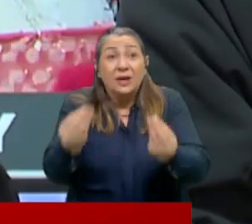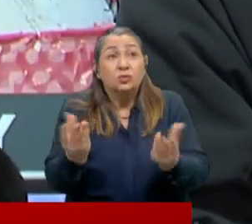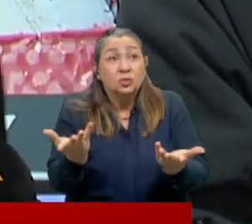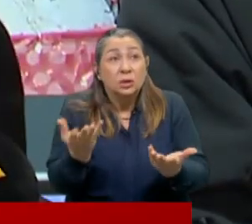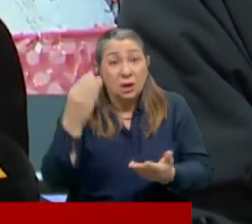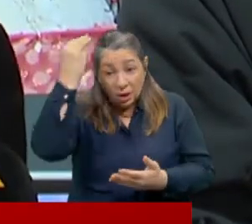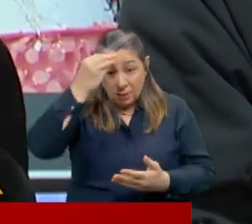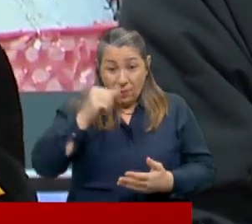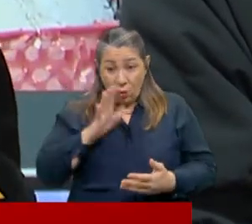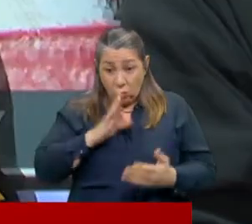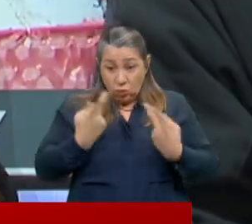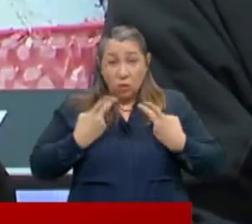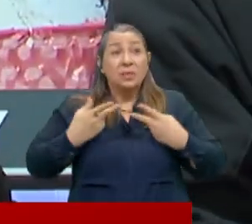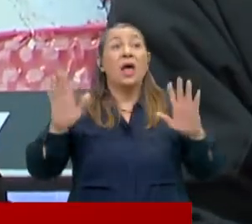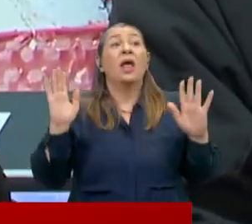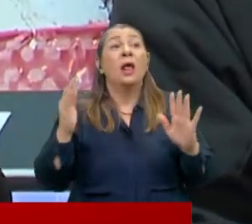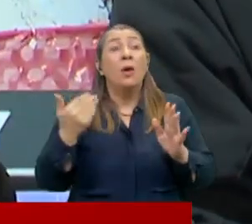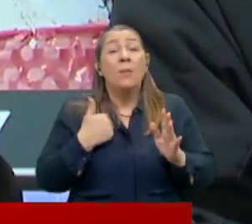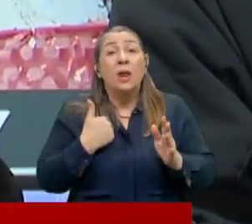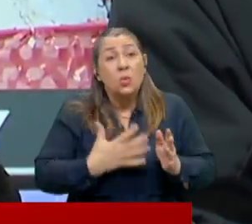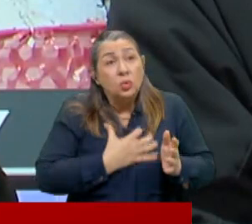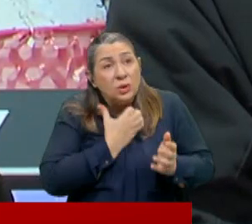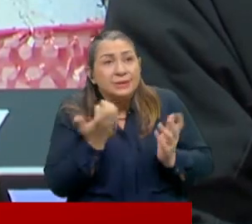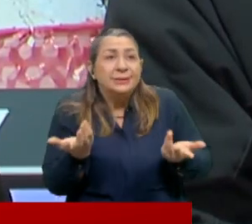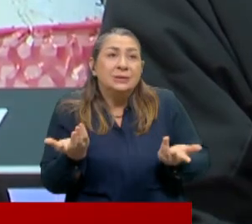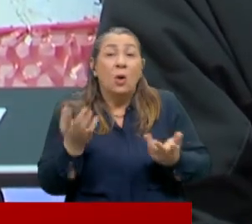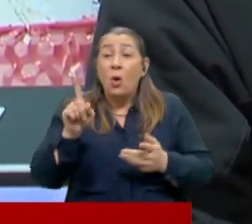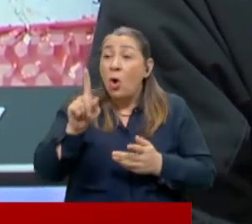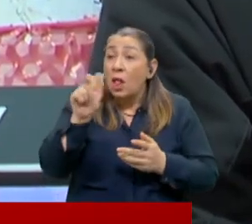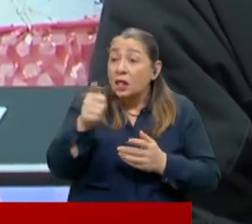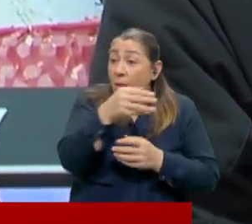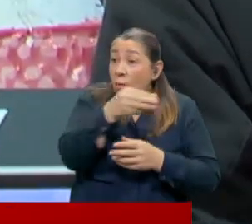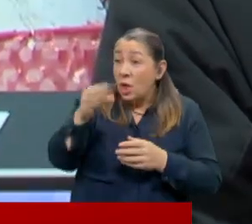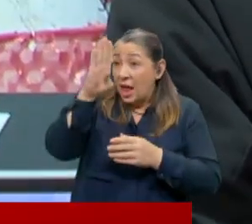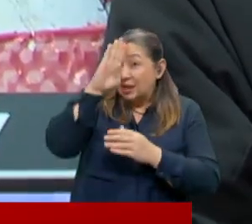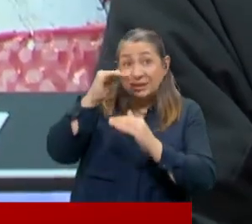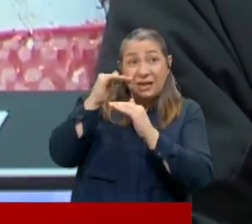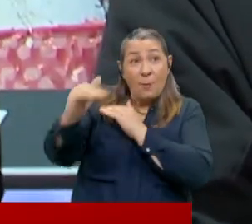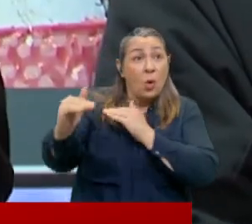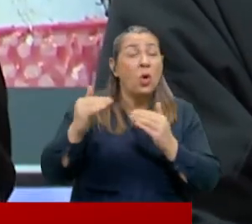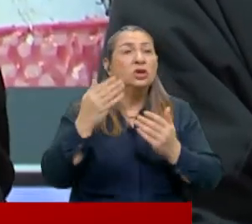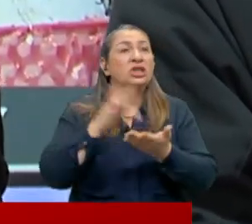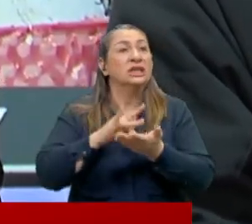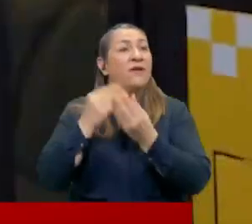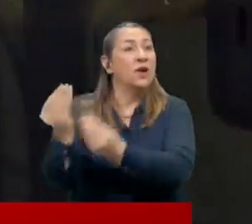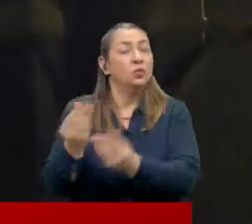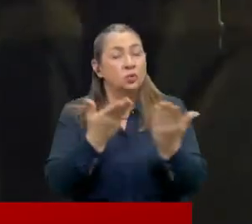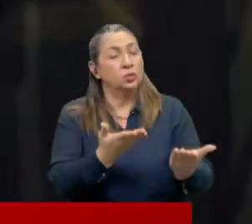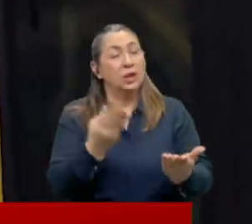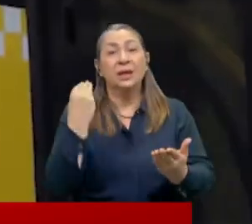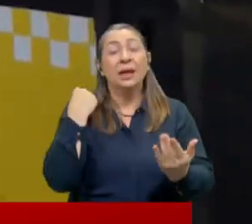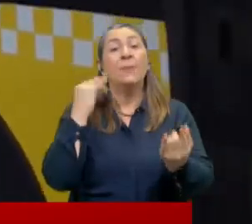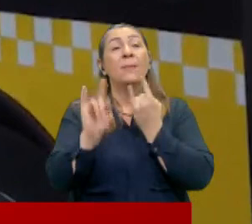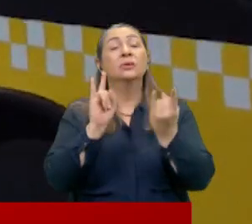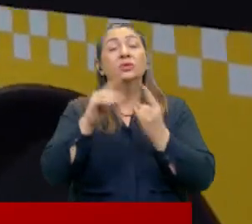cezalandırıyorsunuz? Ekrem İmamoğlu'nu değil ki. Beni ancak üzersiniz, beni değil 16 milyon İstanbulluyu cezalandırıyorsunuz. Yeni